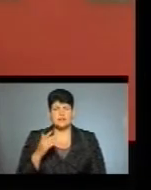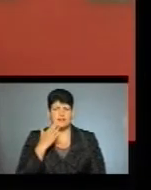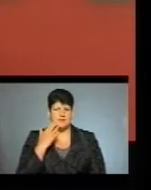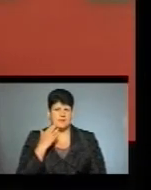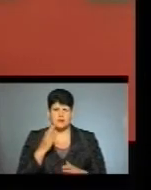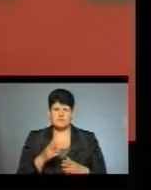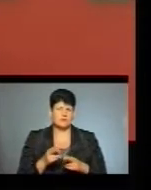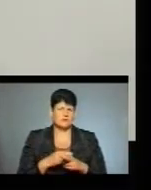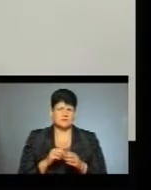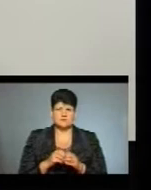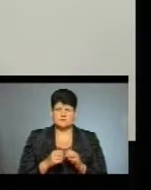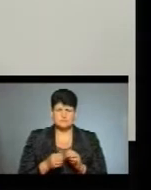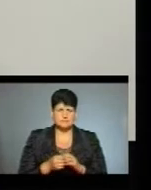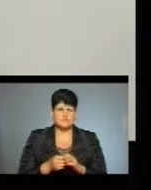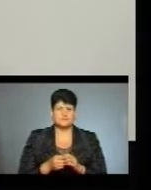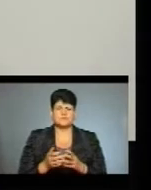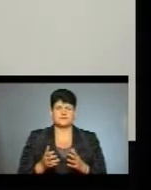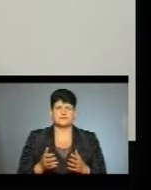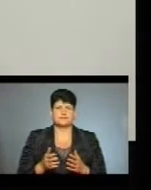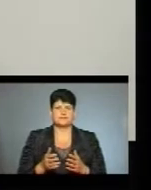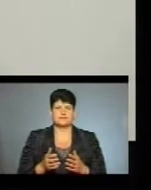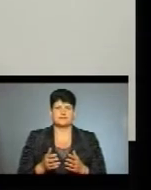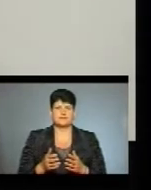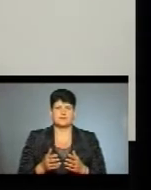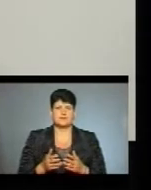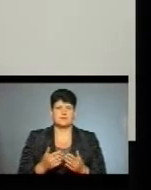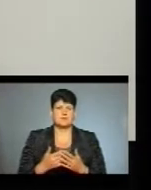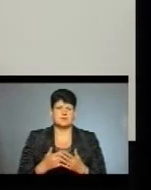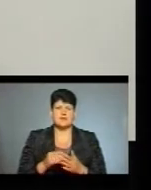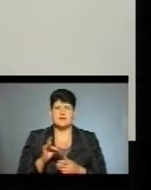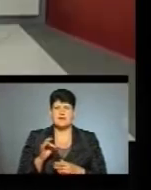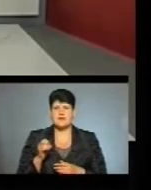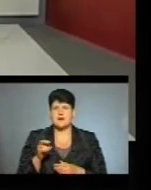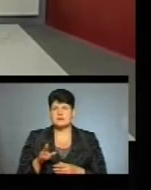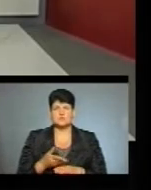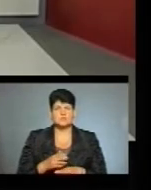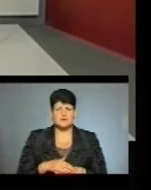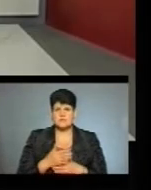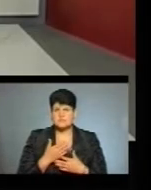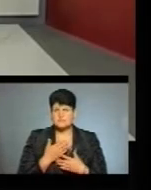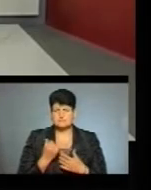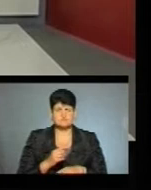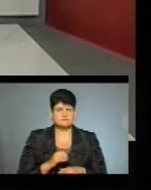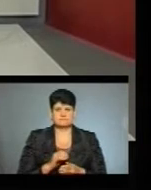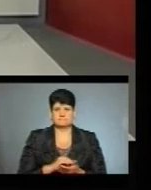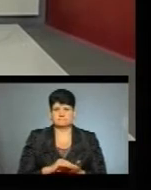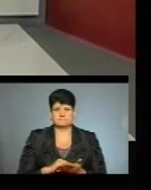без побічних дії, без майже реакцій і ускладнень взагалі не було